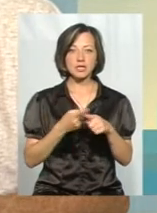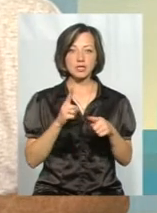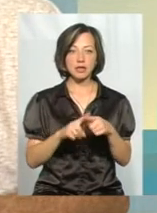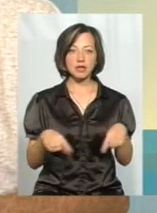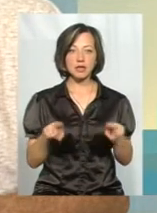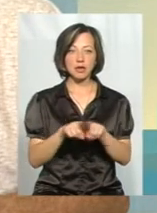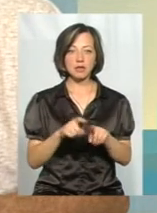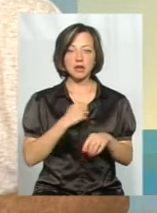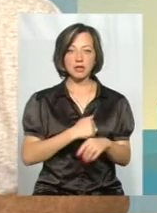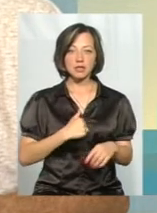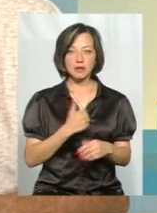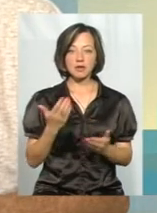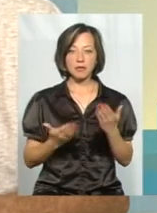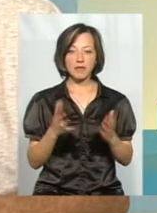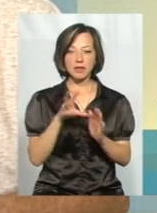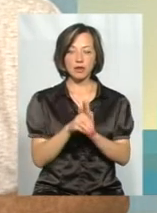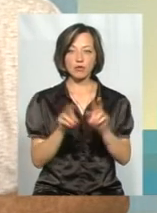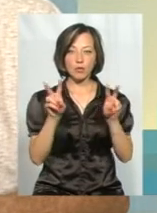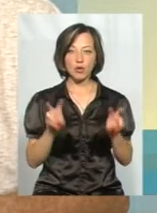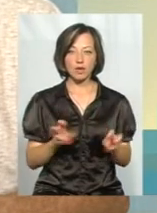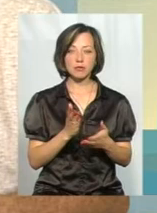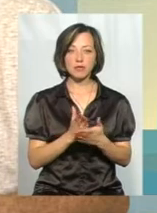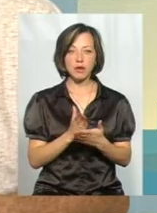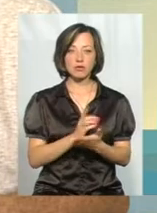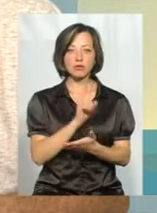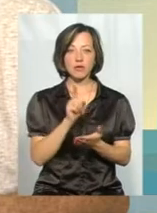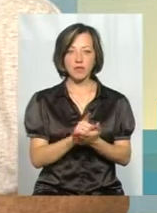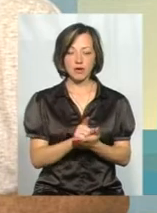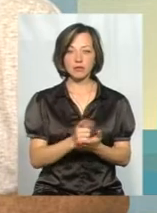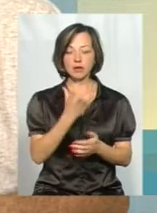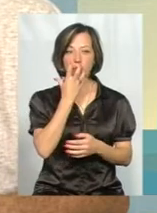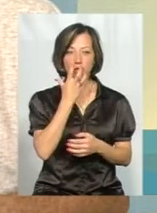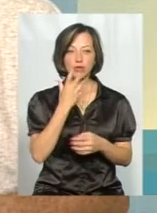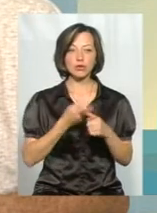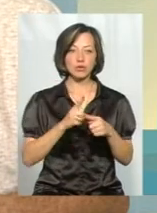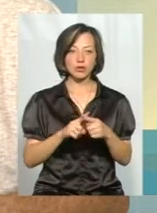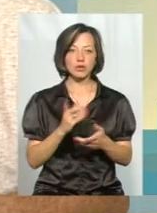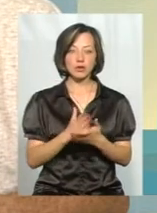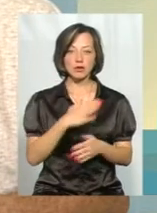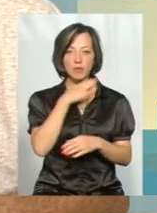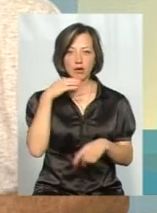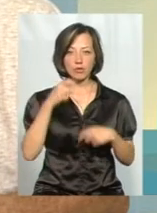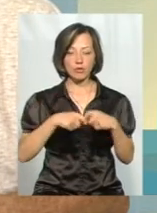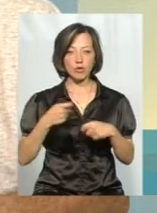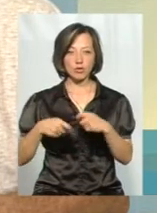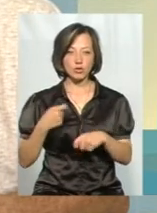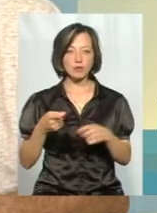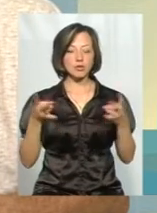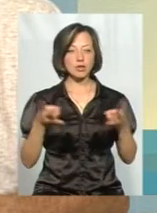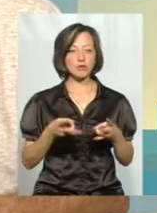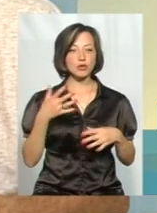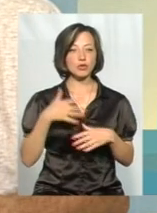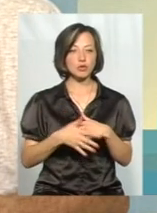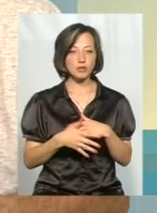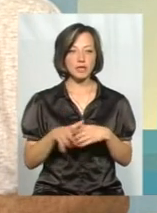теж була і агресивна, і, напевно, віднесена до порід, які мають і зобов'язані бути в наморднику. Тобто тут є досить велика кількість правопорушень, але потрібно